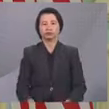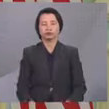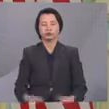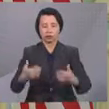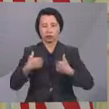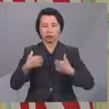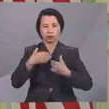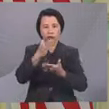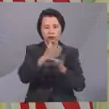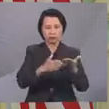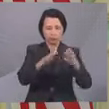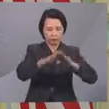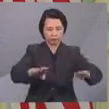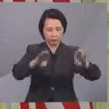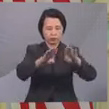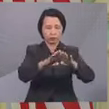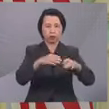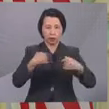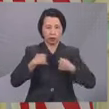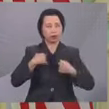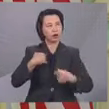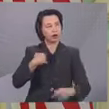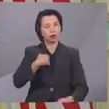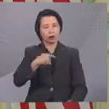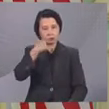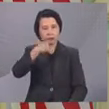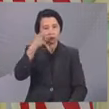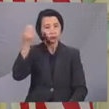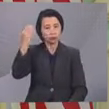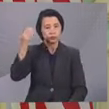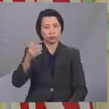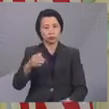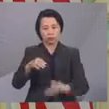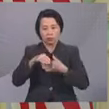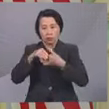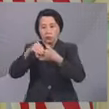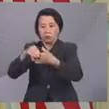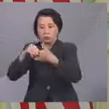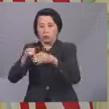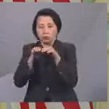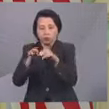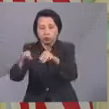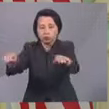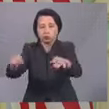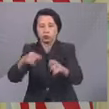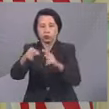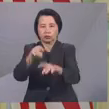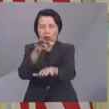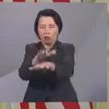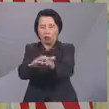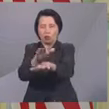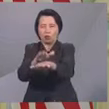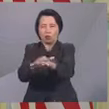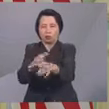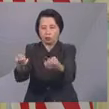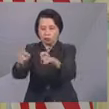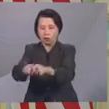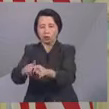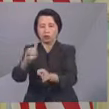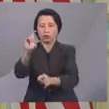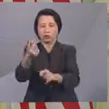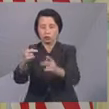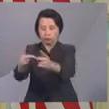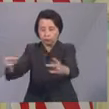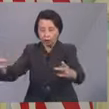Ada beberapa berita yang saya pernah sebutkan, diviralkan tentang kesesakan berlaku di